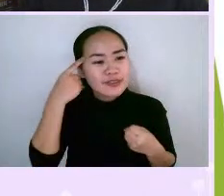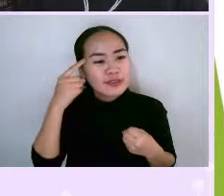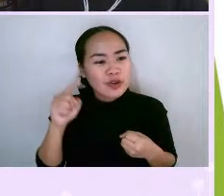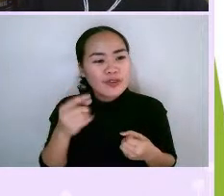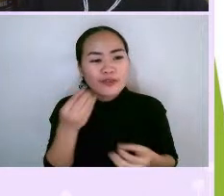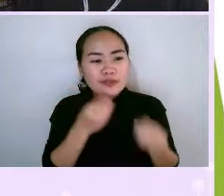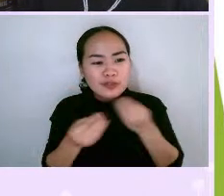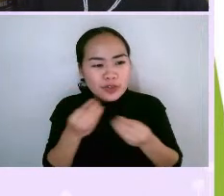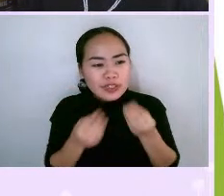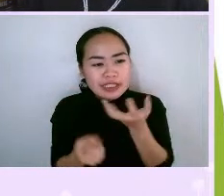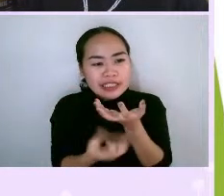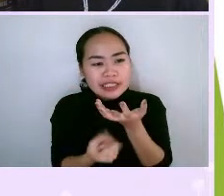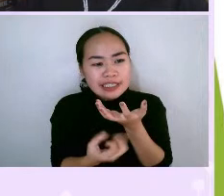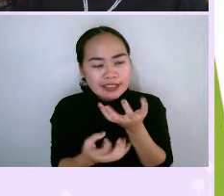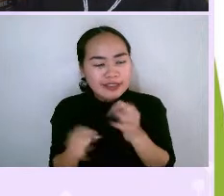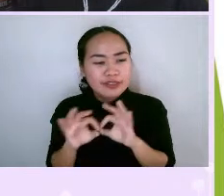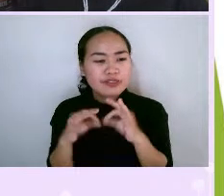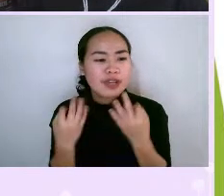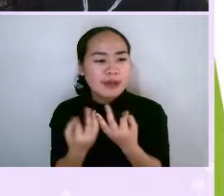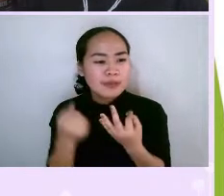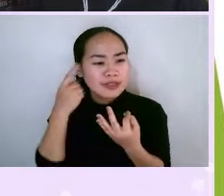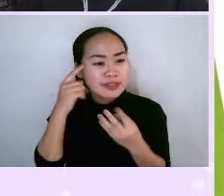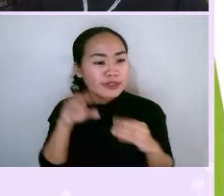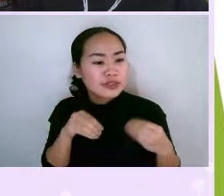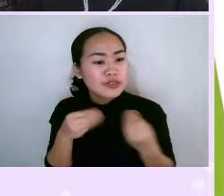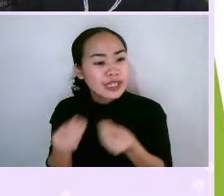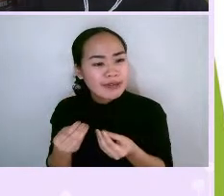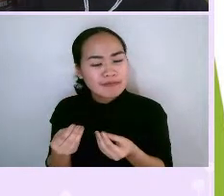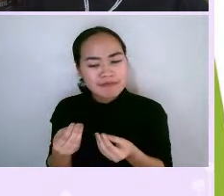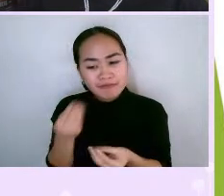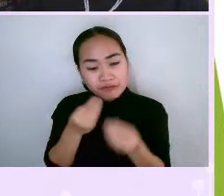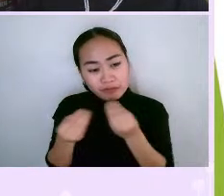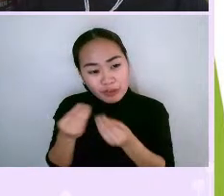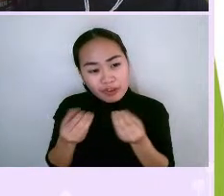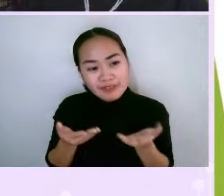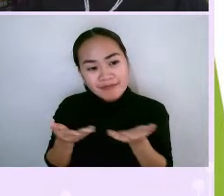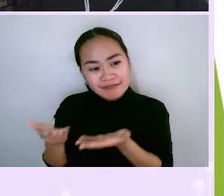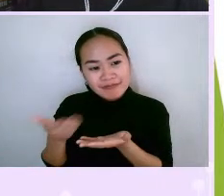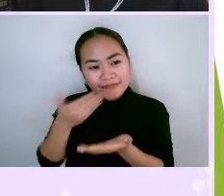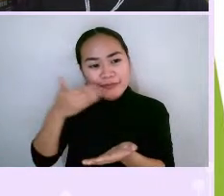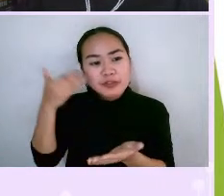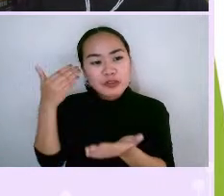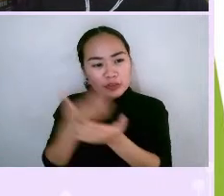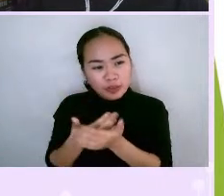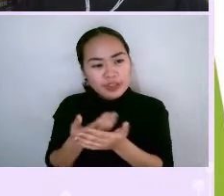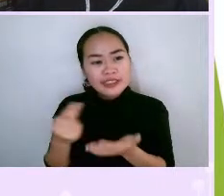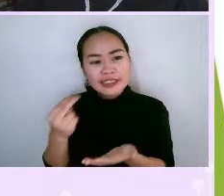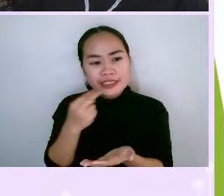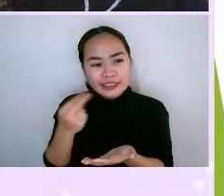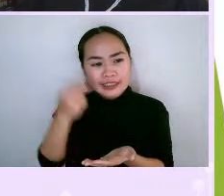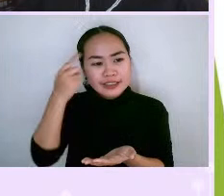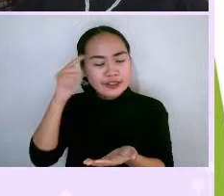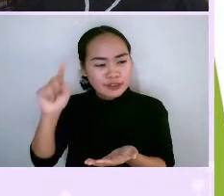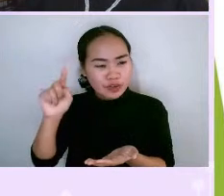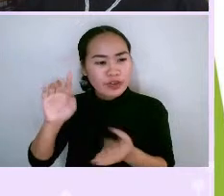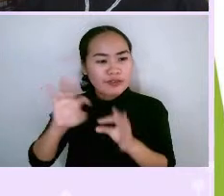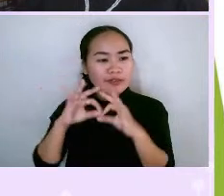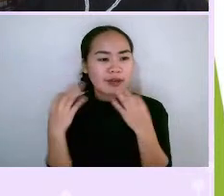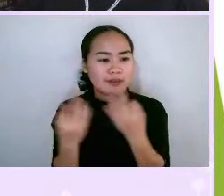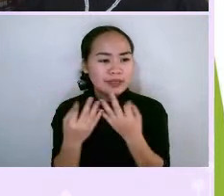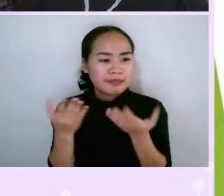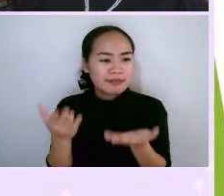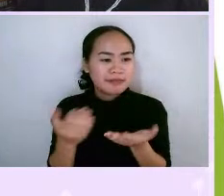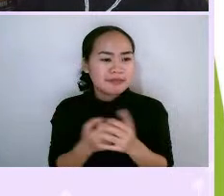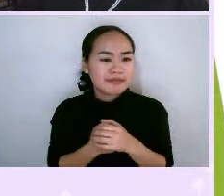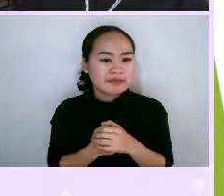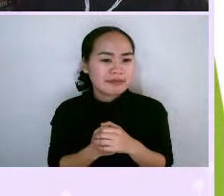para mabigyan niya ng pagkain at wastong nutrition ang kanyang buong pamilya. Meron din po